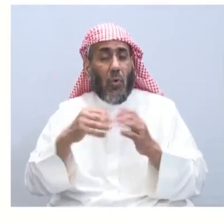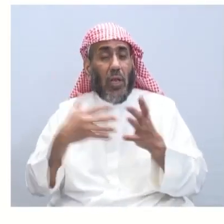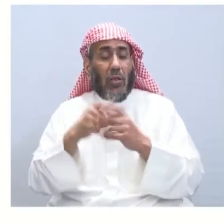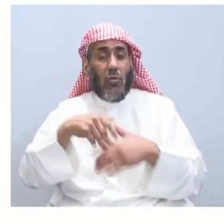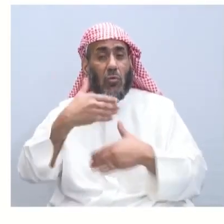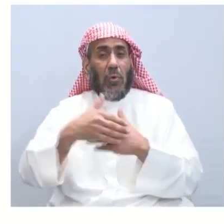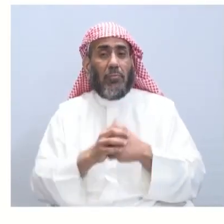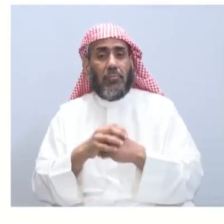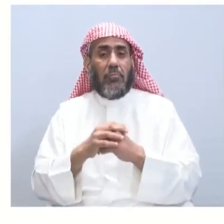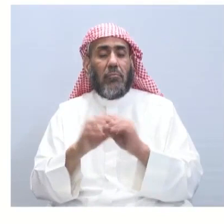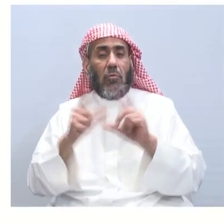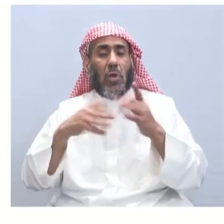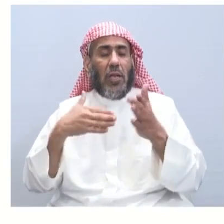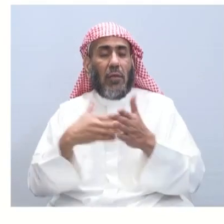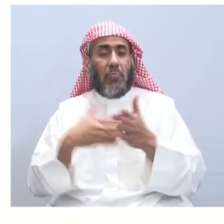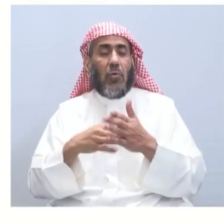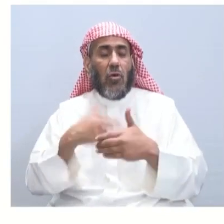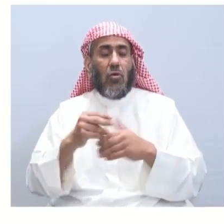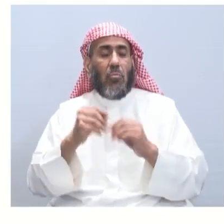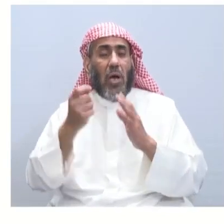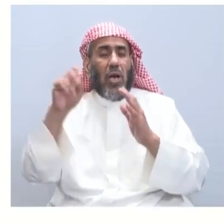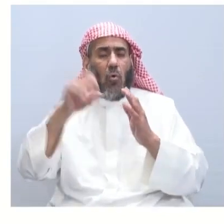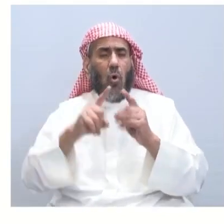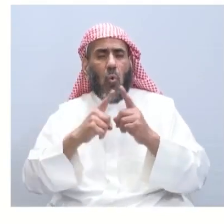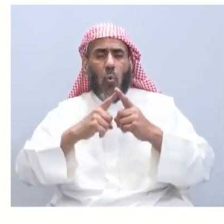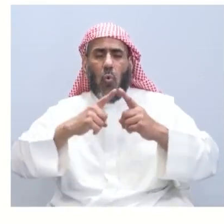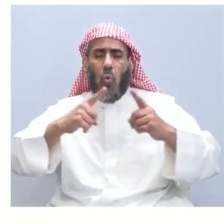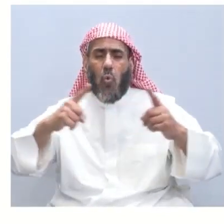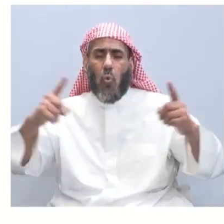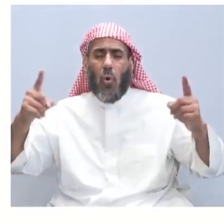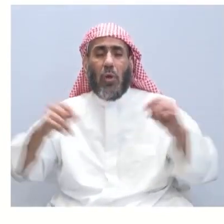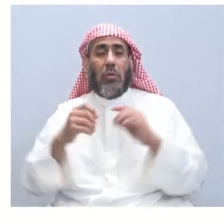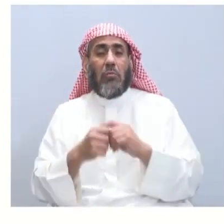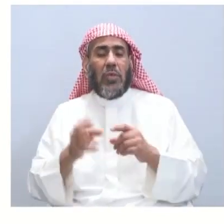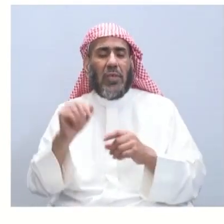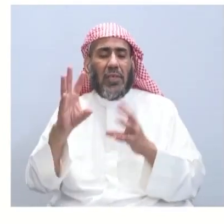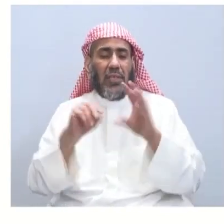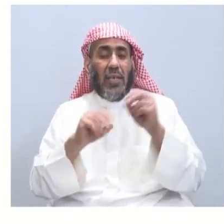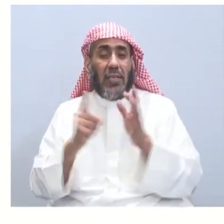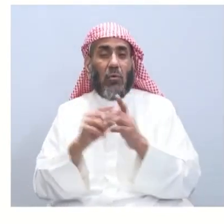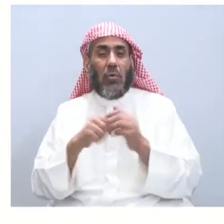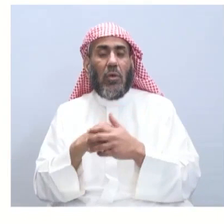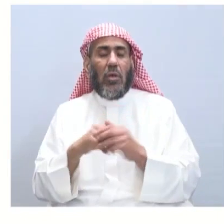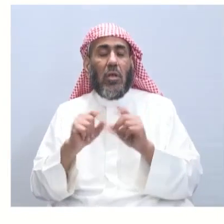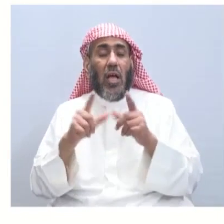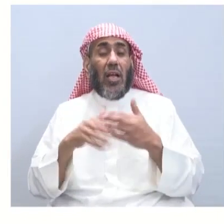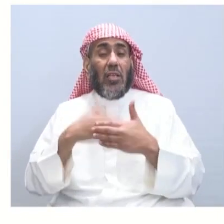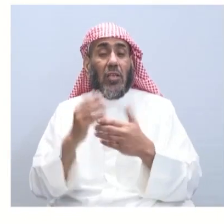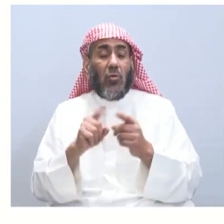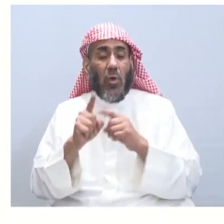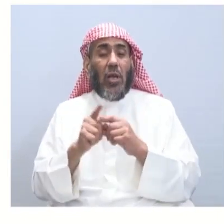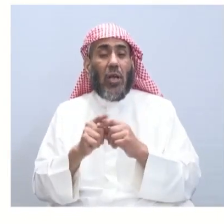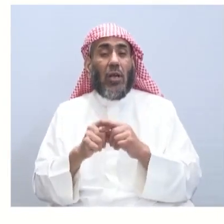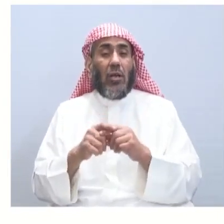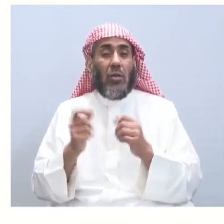فيها ثم بعد ذلك تكون في الختام ثم الروايه والروايه هي طويله جدا هي الاطول قصه قصيره والروايه ظهر الجديد التي هي ما